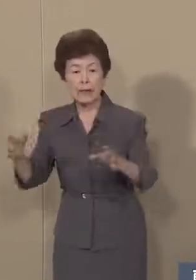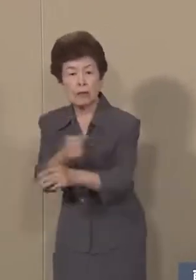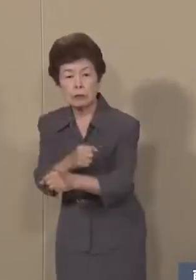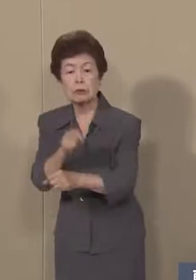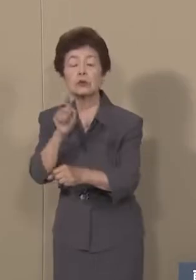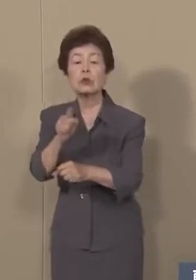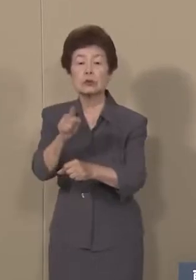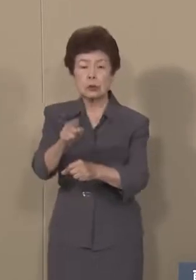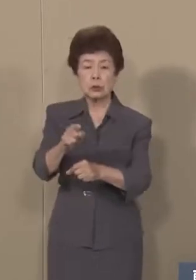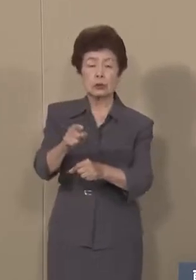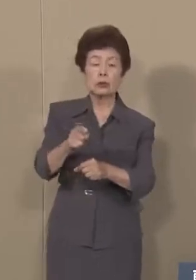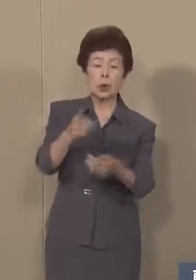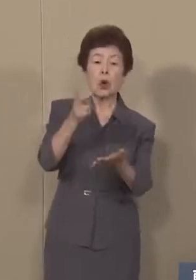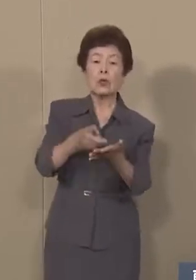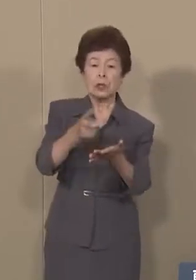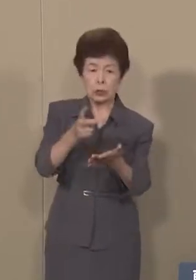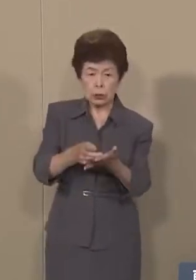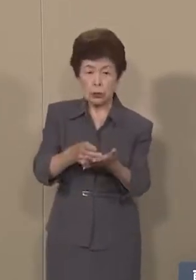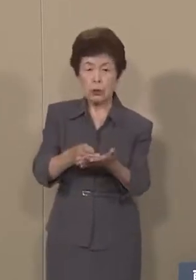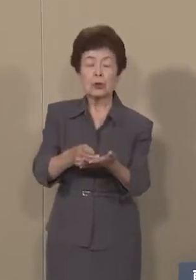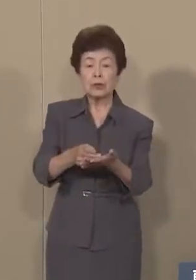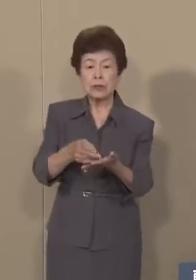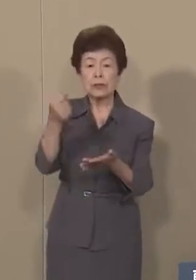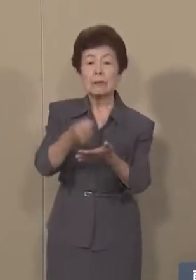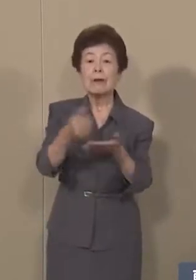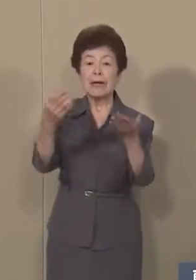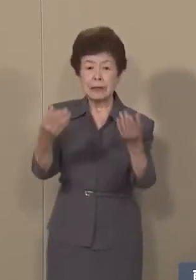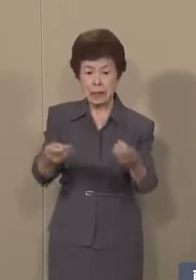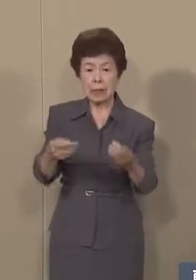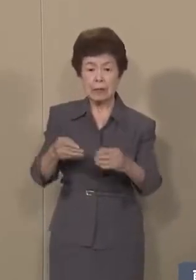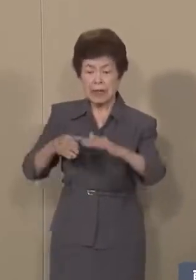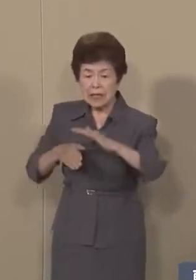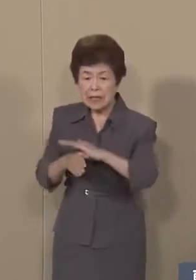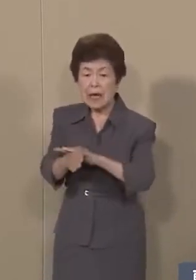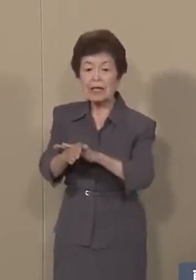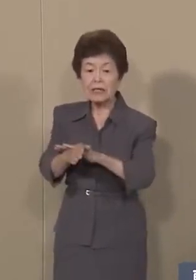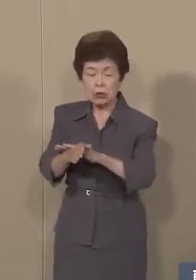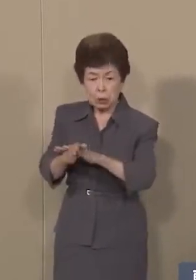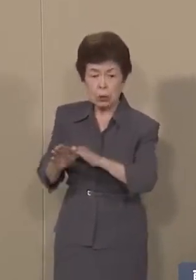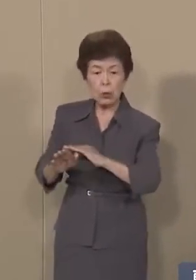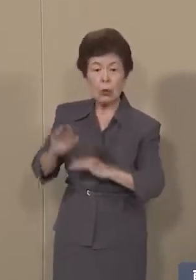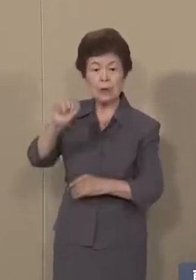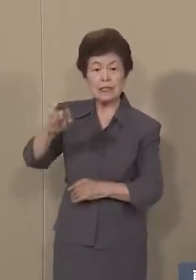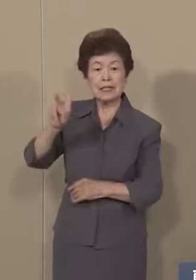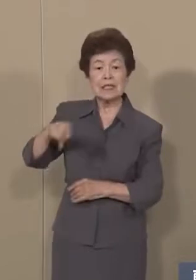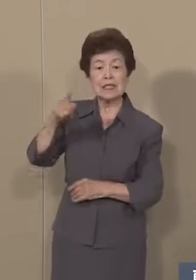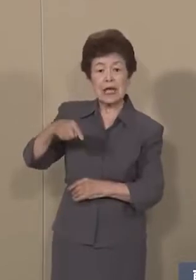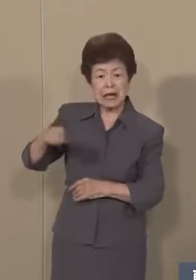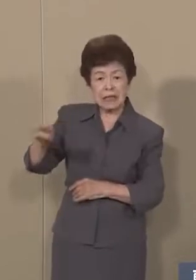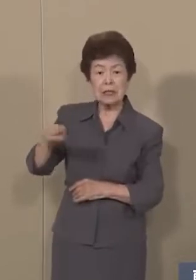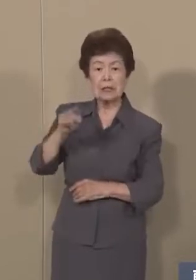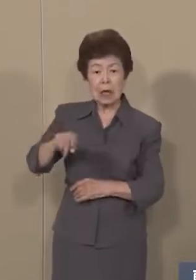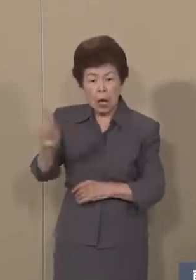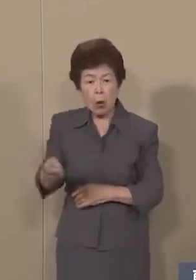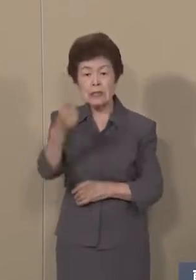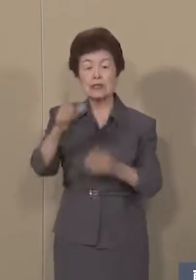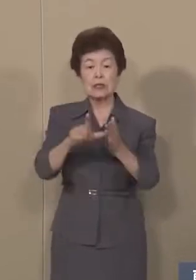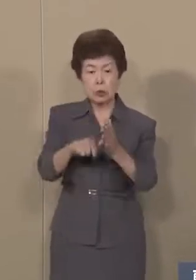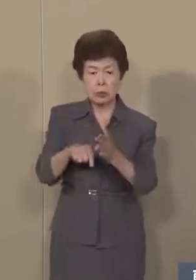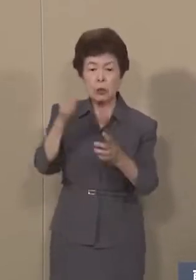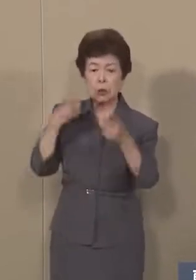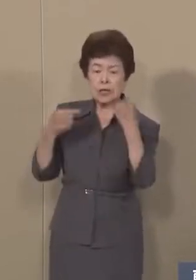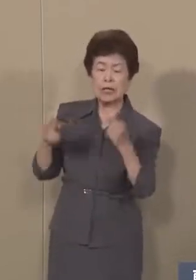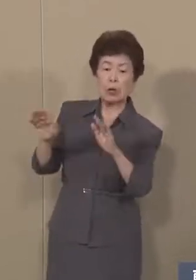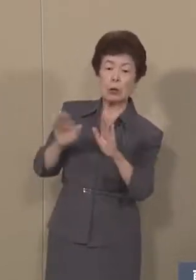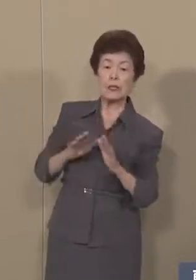法の改正を実現させました地下鉄サリン事件が8歳発生した際は地下店サリン事件被害対策弁護